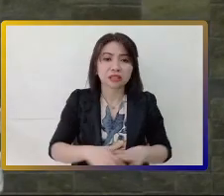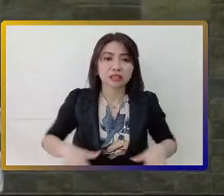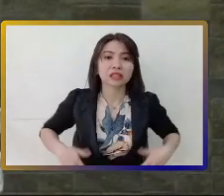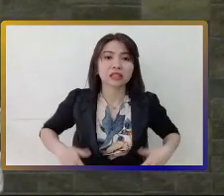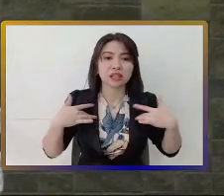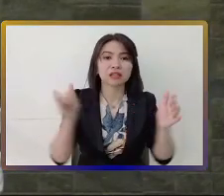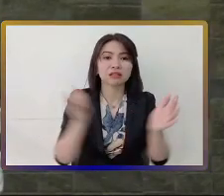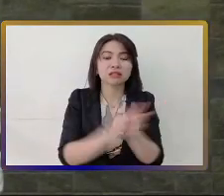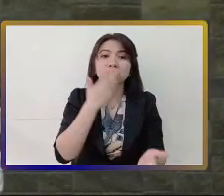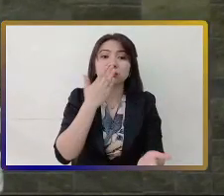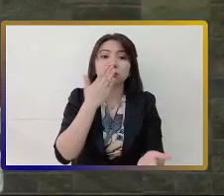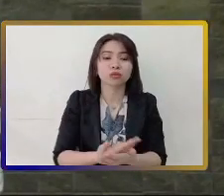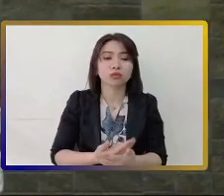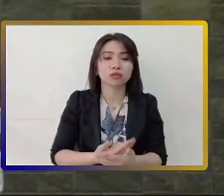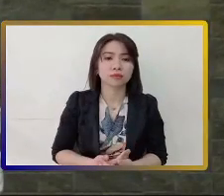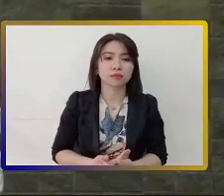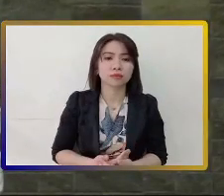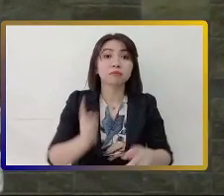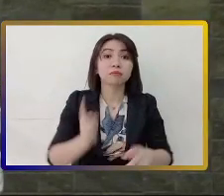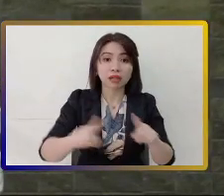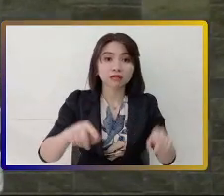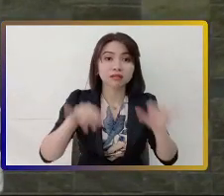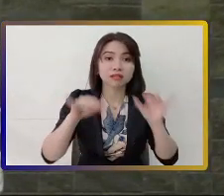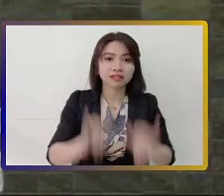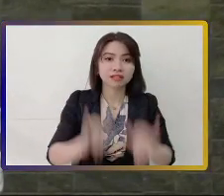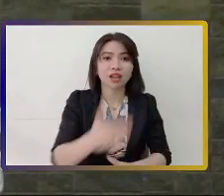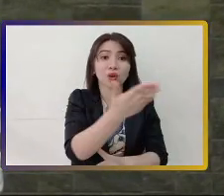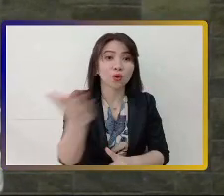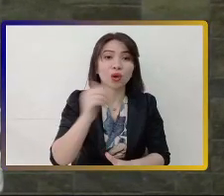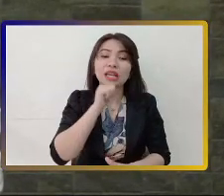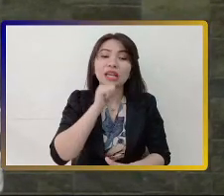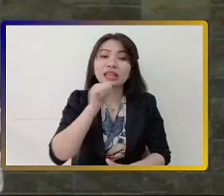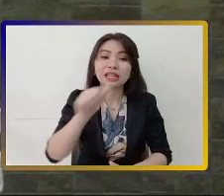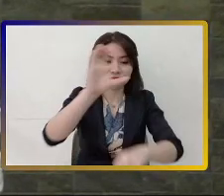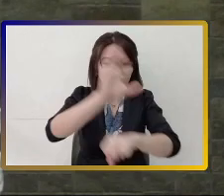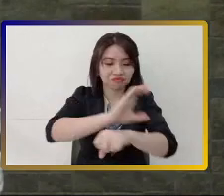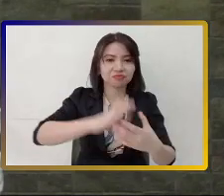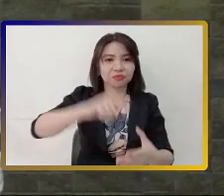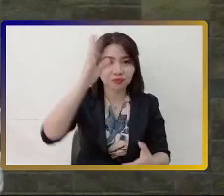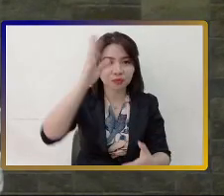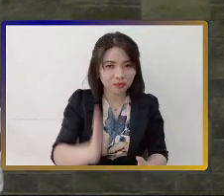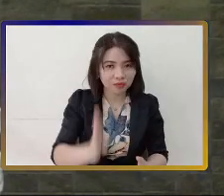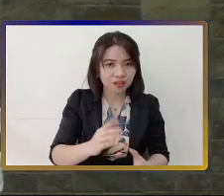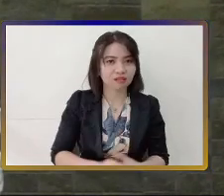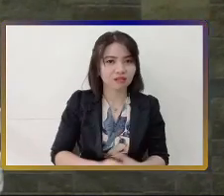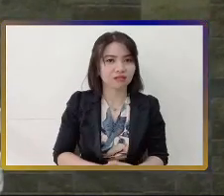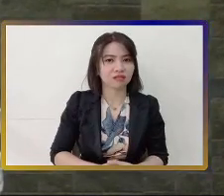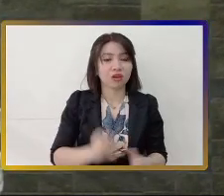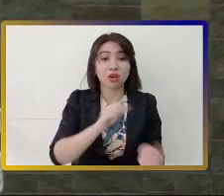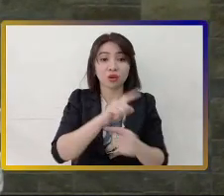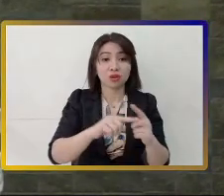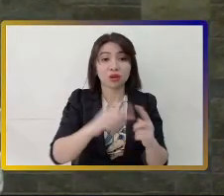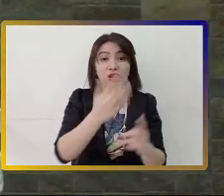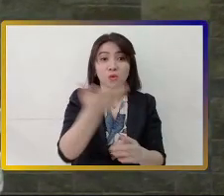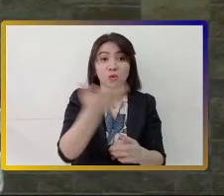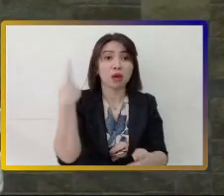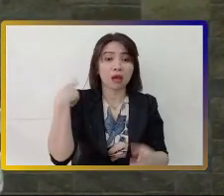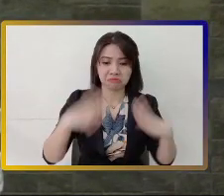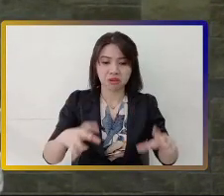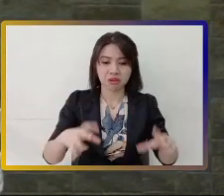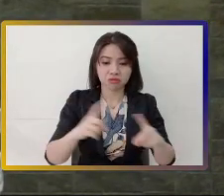the good thing is you are in the house of God when you have the chance to listen and hear the word of